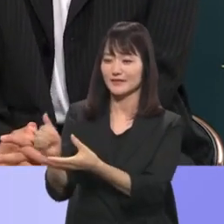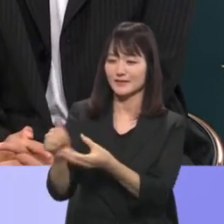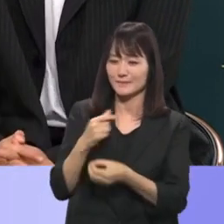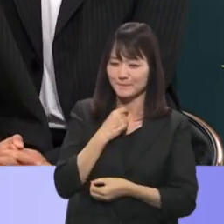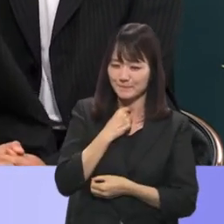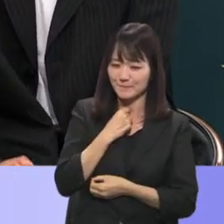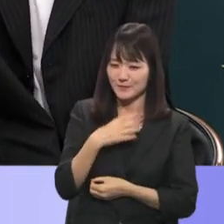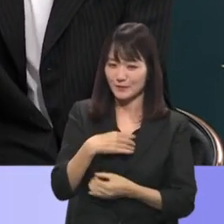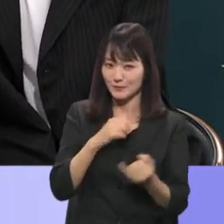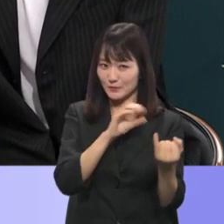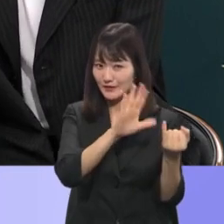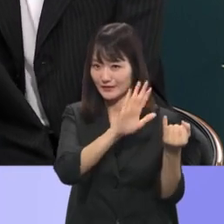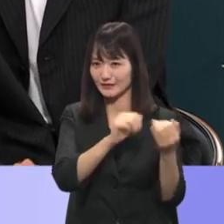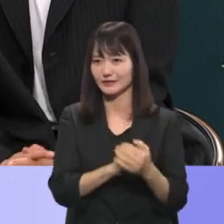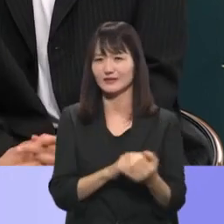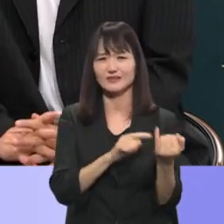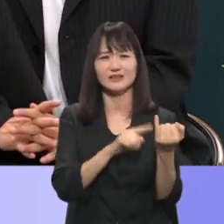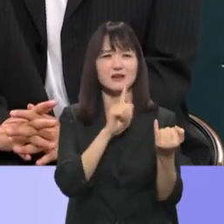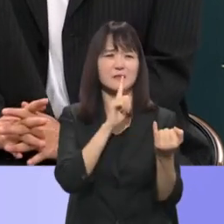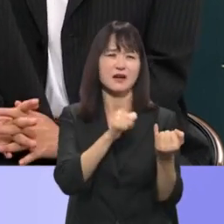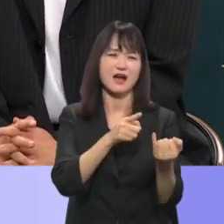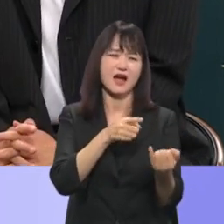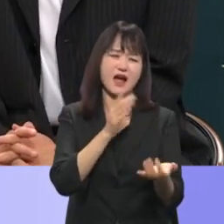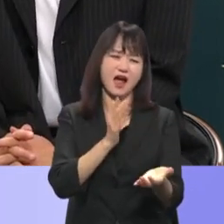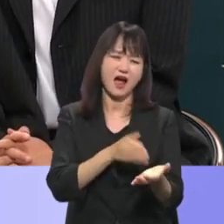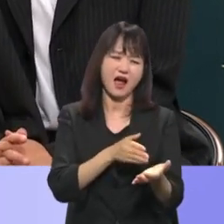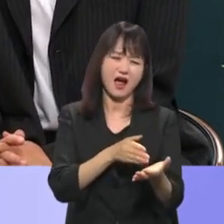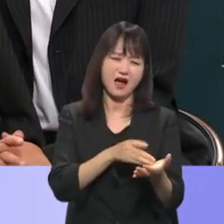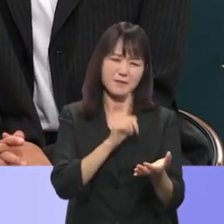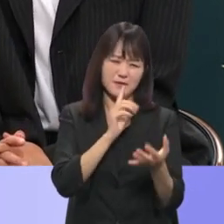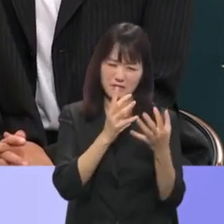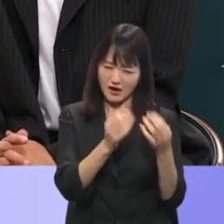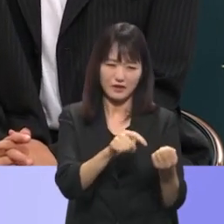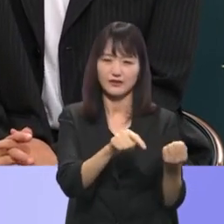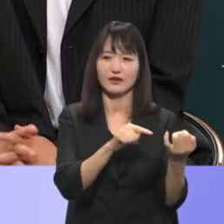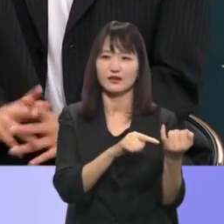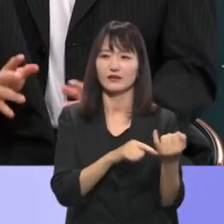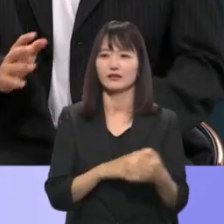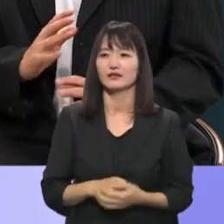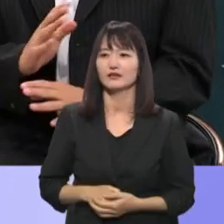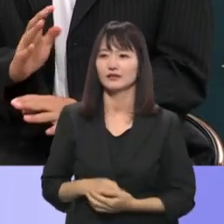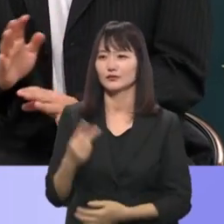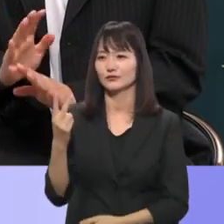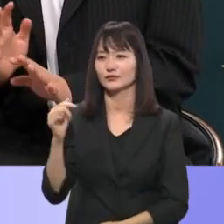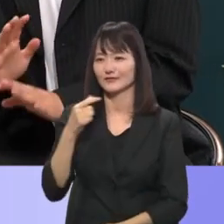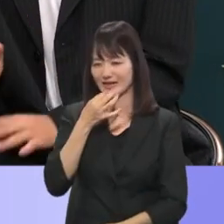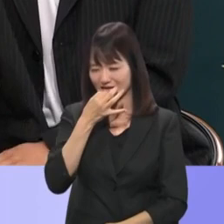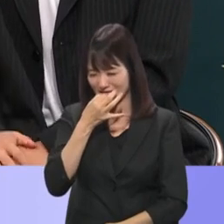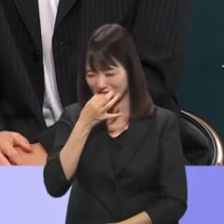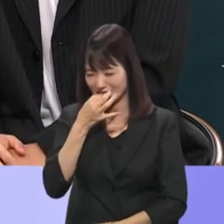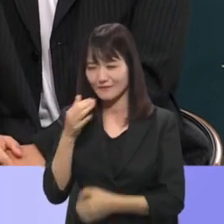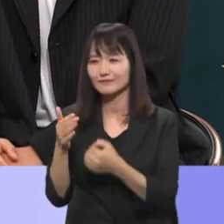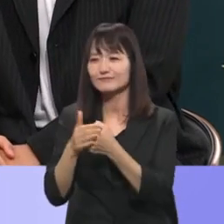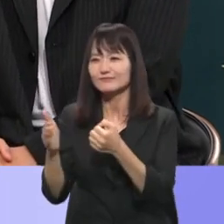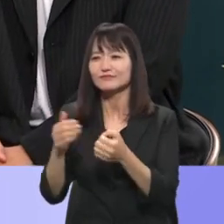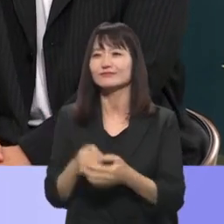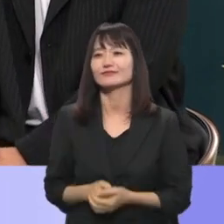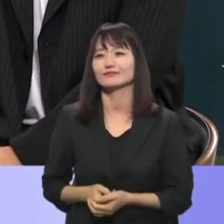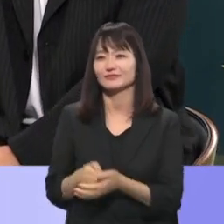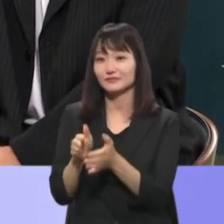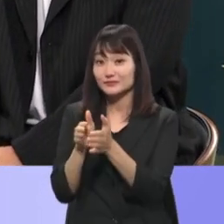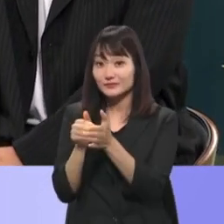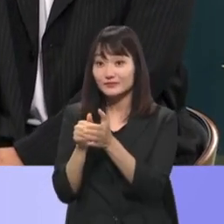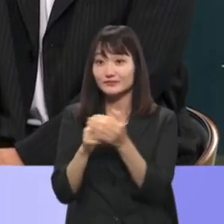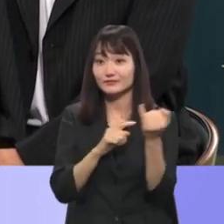했어요 말이 너무 많아서 저희가 좀 욕심이 있다 보니까 비밀로 하고 나왔습니다 사진이